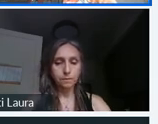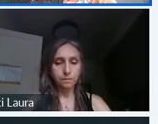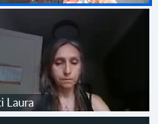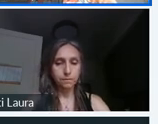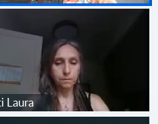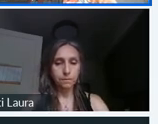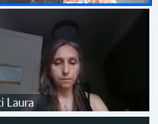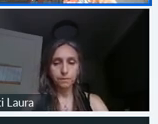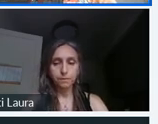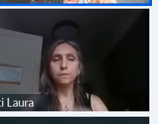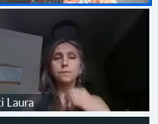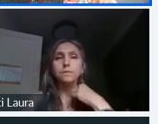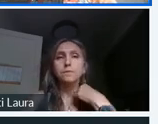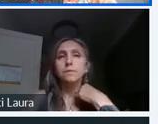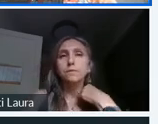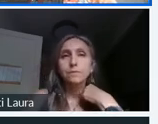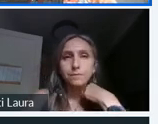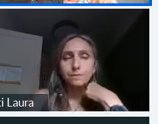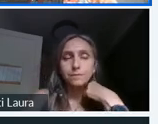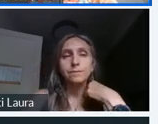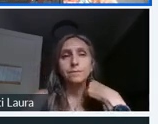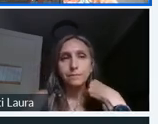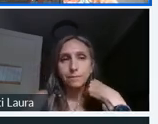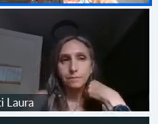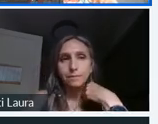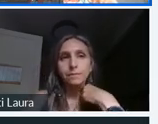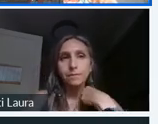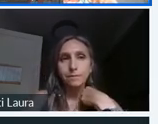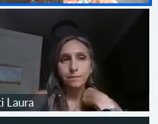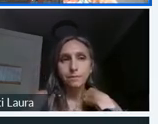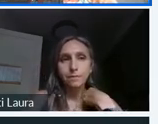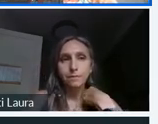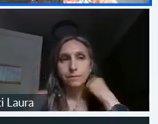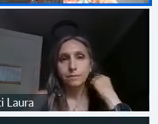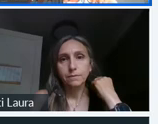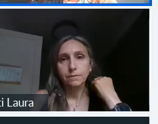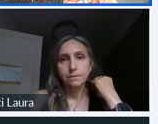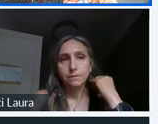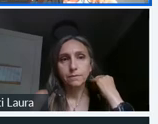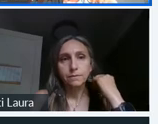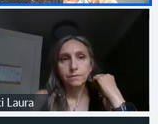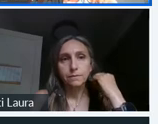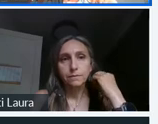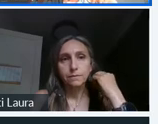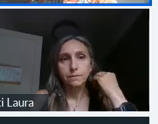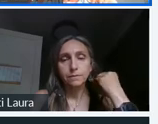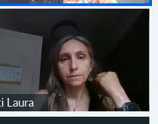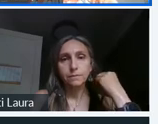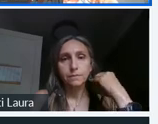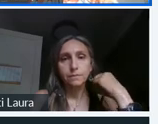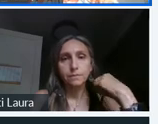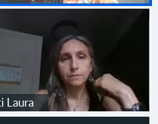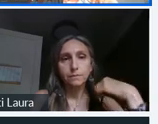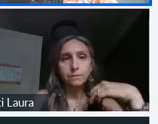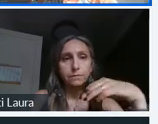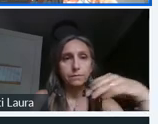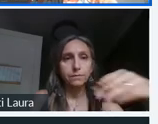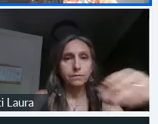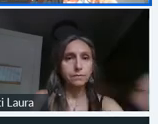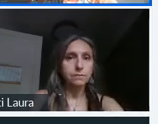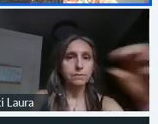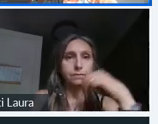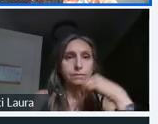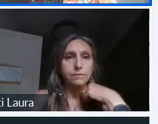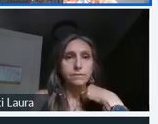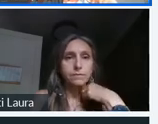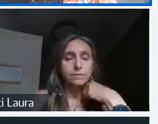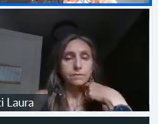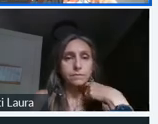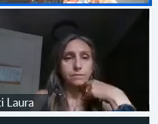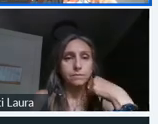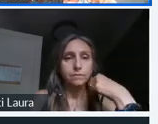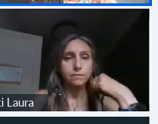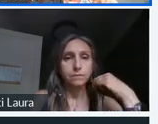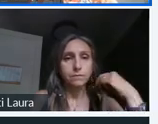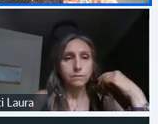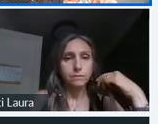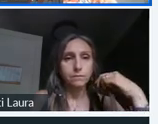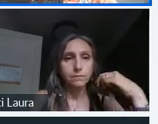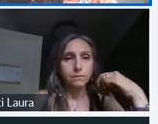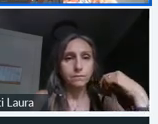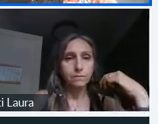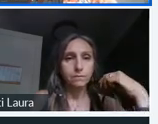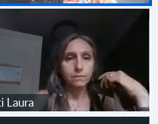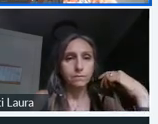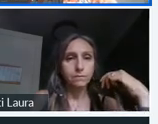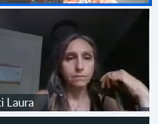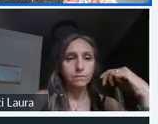vigore e applicabilità secondo il regolamento europeo il 9 giugno, e che prescrive per quella serie di dati